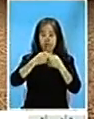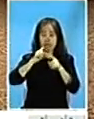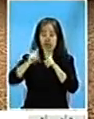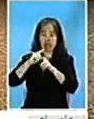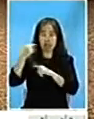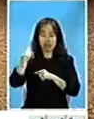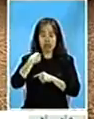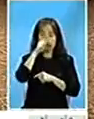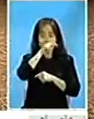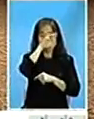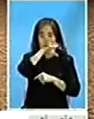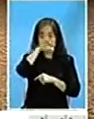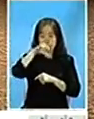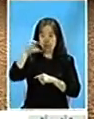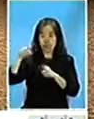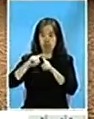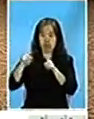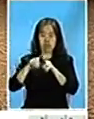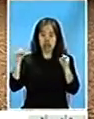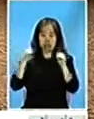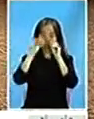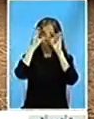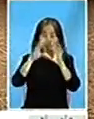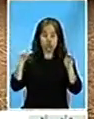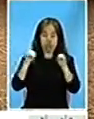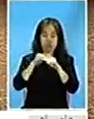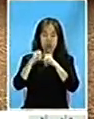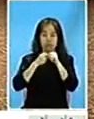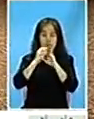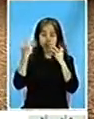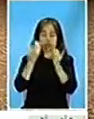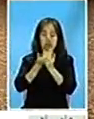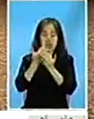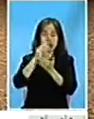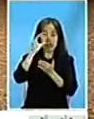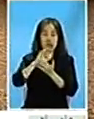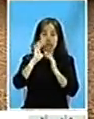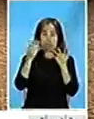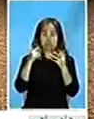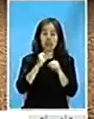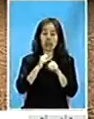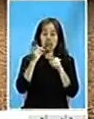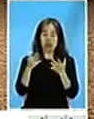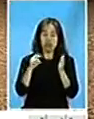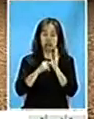าบันที่มาชี้แจงนะคะกำลังจะเกษียณอายุราชการงบประมาณก็ไม่มีนะคะแล้วเราจะเอาคนของเราเนี่ย